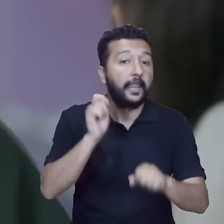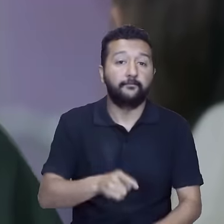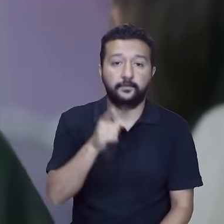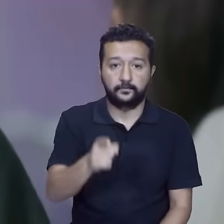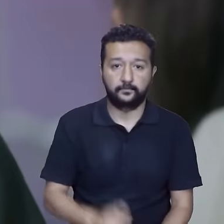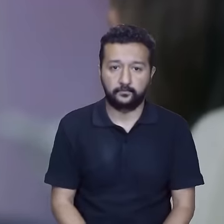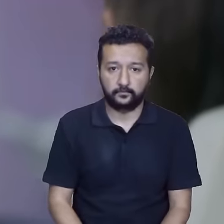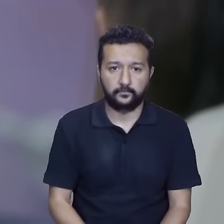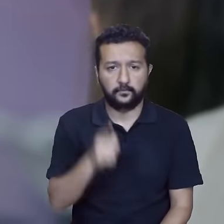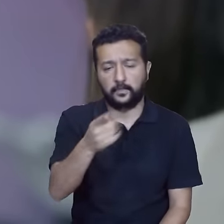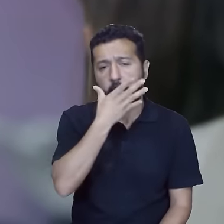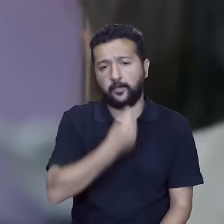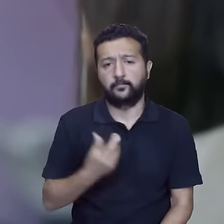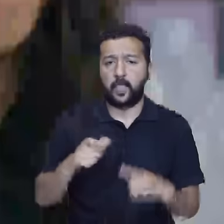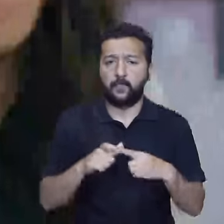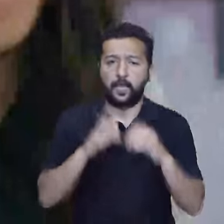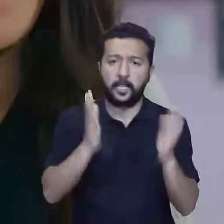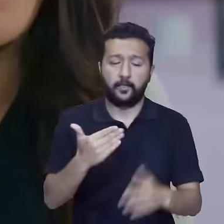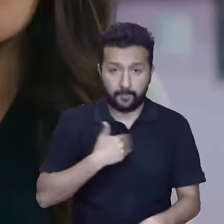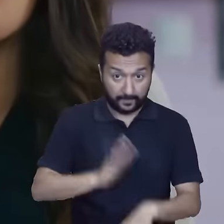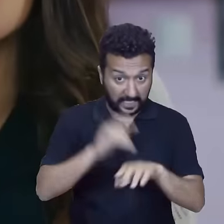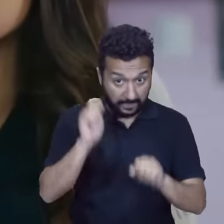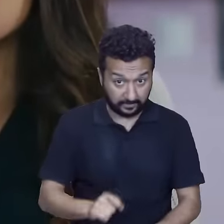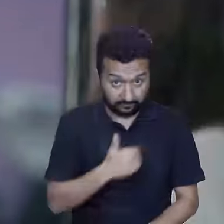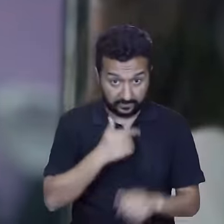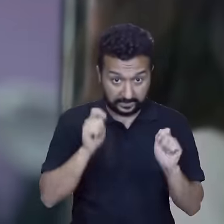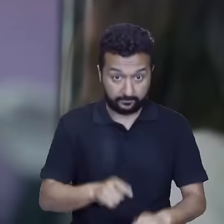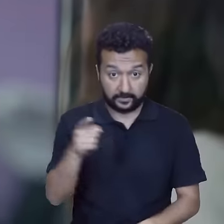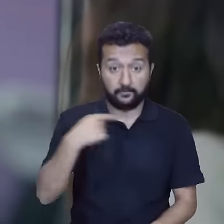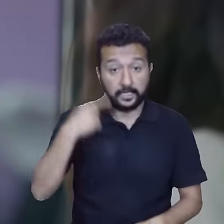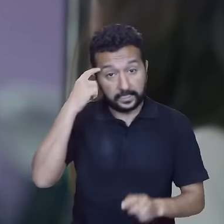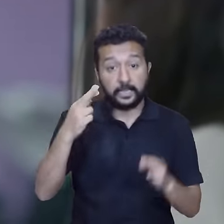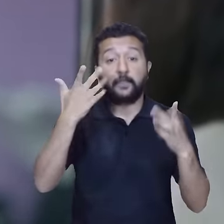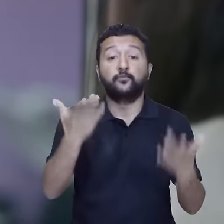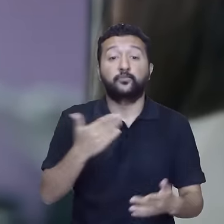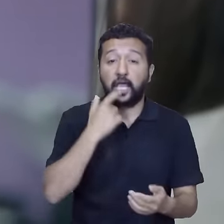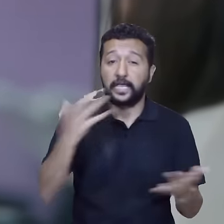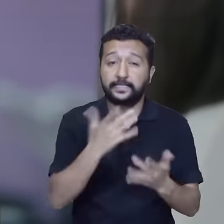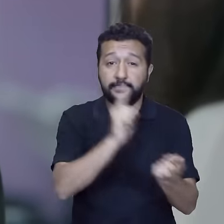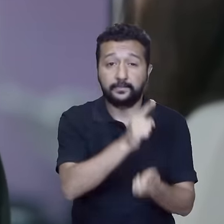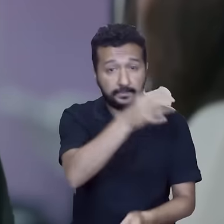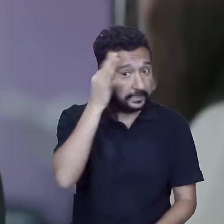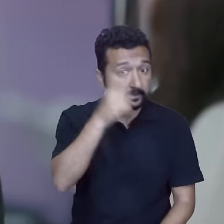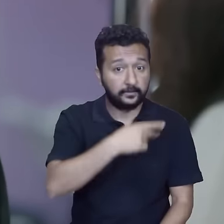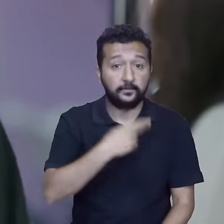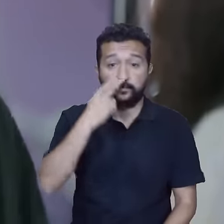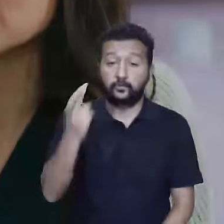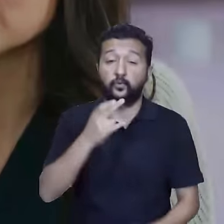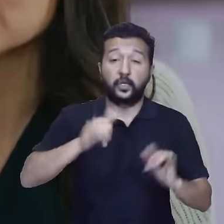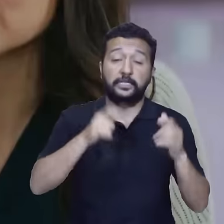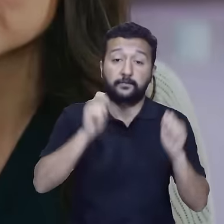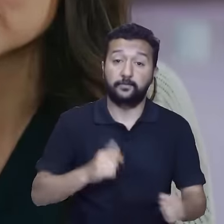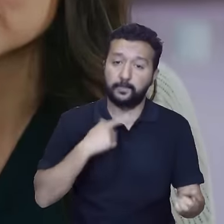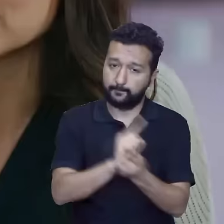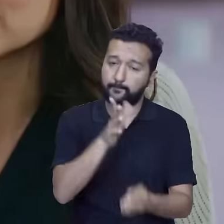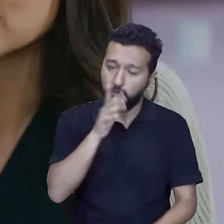yine? Ya aşk olsun Emel ya. Ben mi yaptım yani? Sen beni tanımıyor musun? Yıllarca bu manyak beni süründürdü.